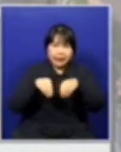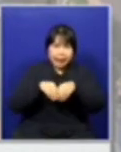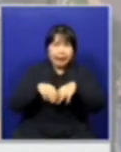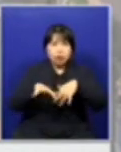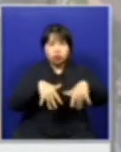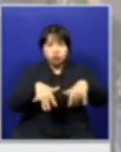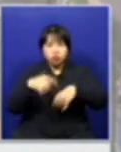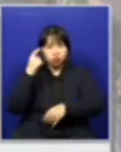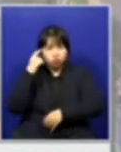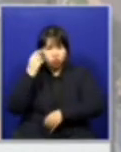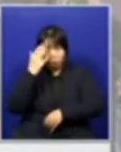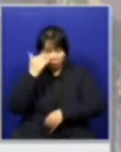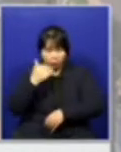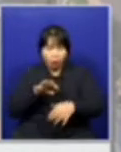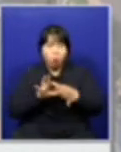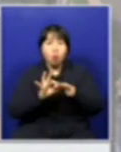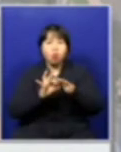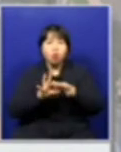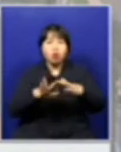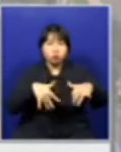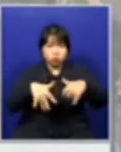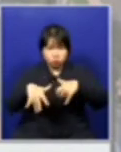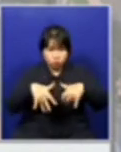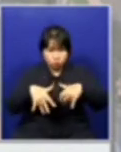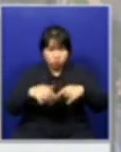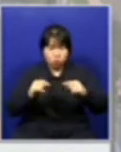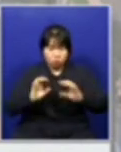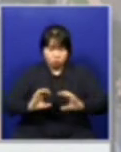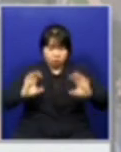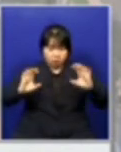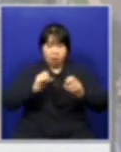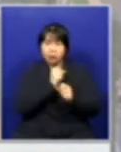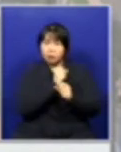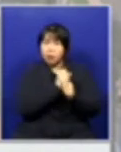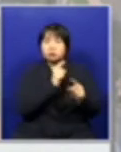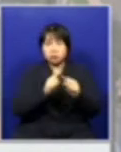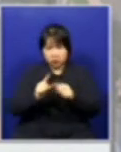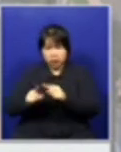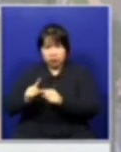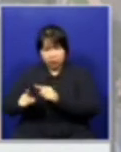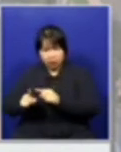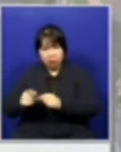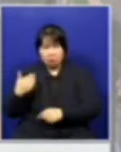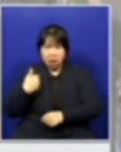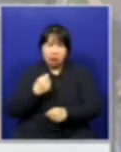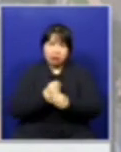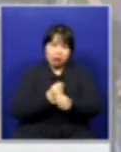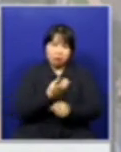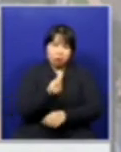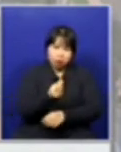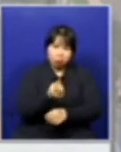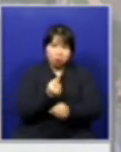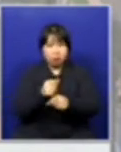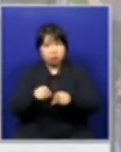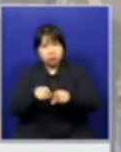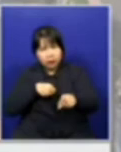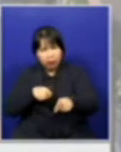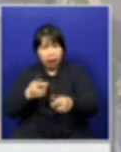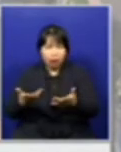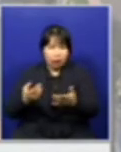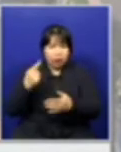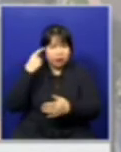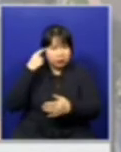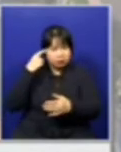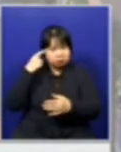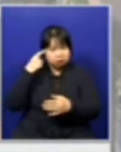าชนคือหัวใจของเรารัฐบาลทำหลายเรื่องค่ะบางเรื่องก็ช้าบางเรื่องก็ไม่ทันบางเรื่องก็คิดไม่ถู